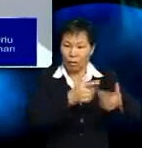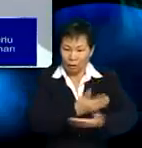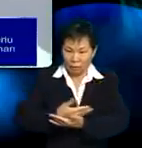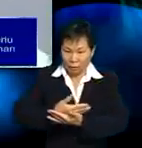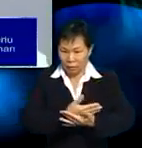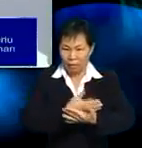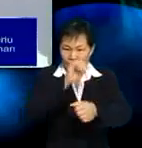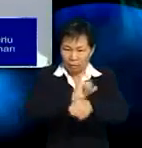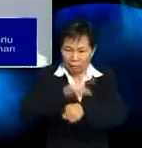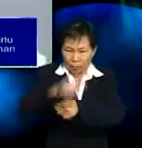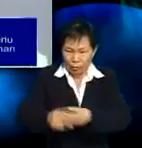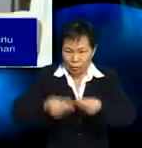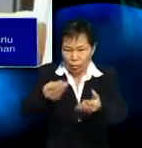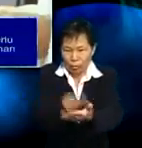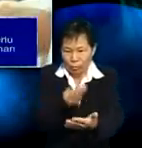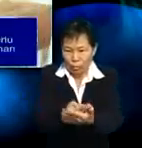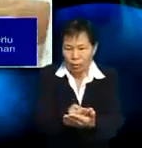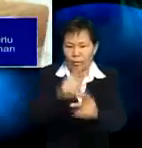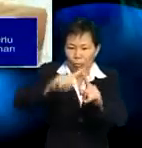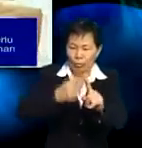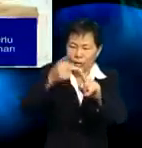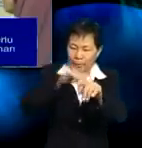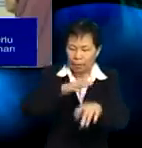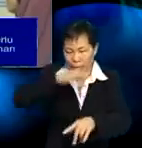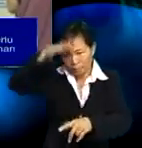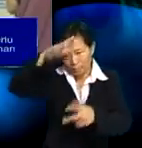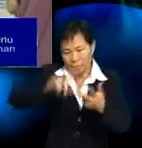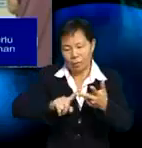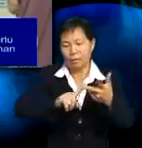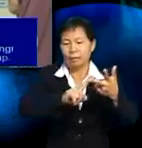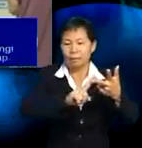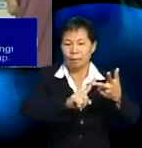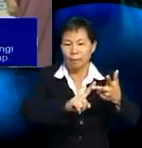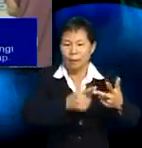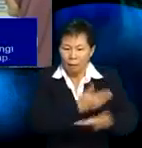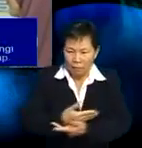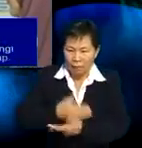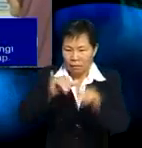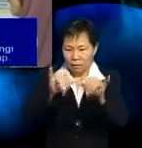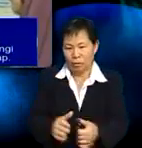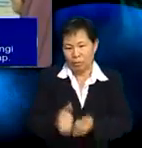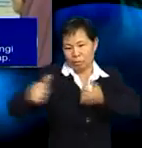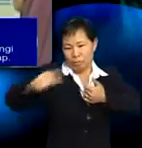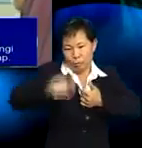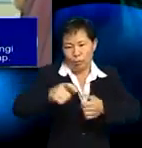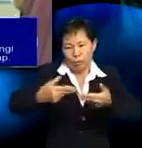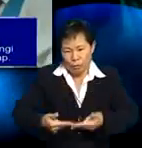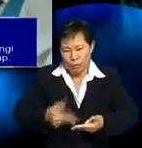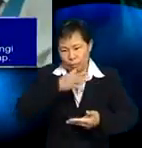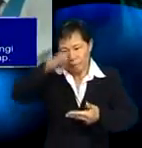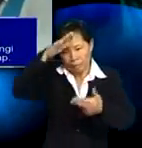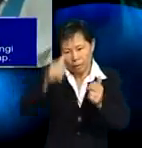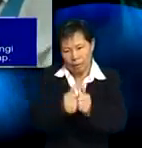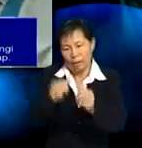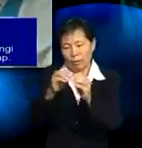anak-anak yang bekerja perlu memberi uang nafkah bulanan kepada Ibu waktu isi ketiga anak-anak yang tinggal berjauhan Belum